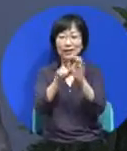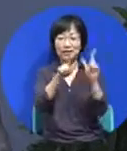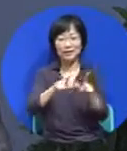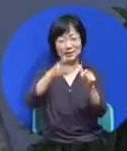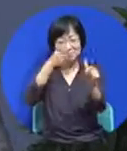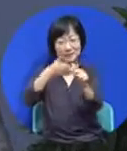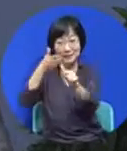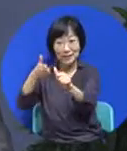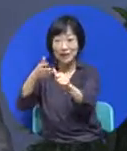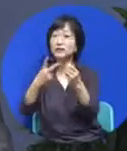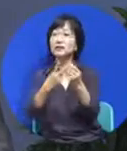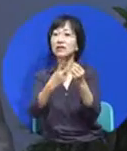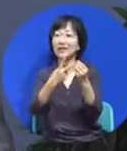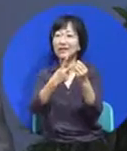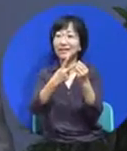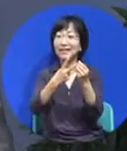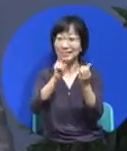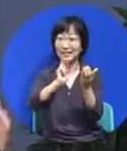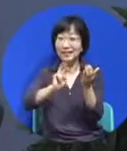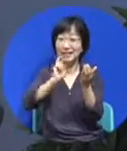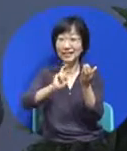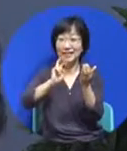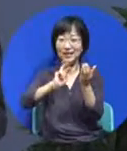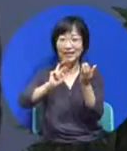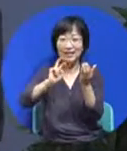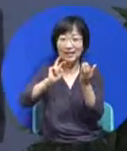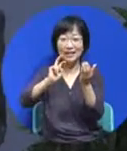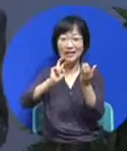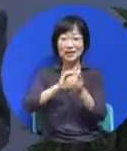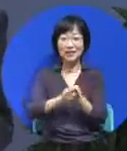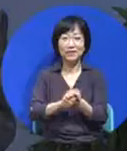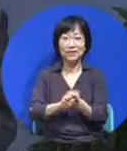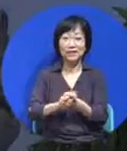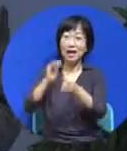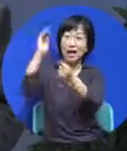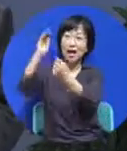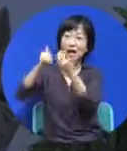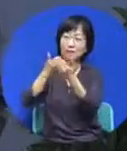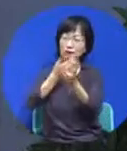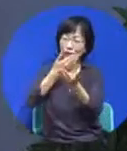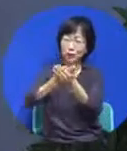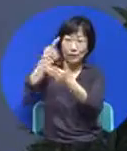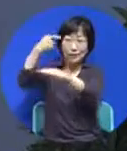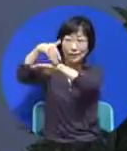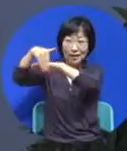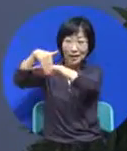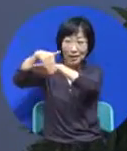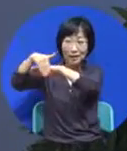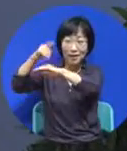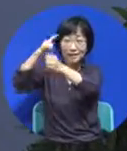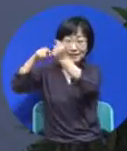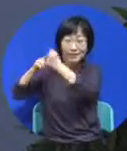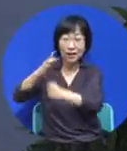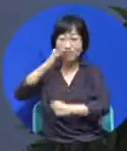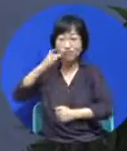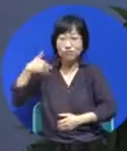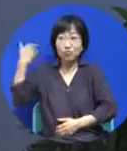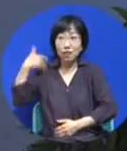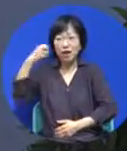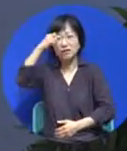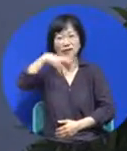need to praise God and continue to proclaim him. 이 어마어마한 하나님의 계획 뜻을 내가 못 누리는데 이 찬송 부르면요 아무런 의미도